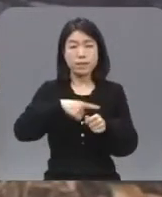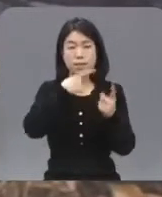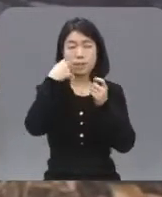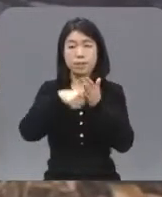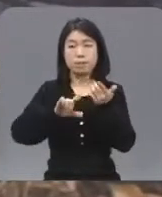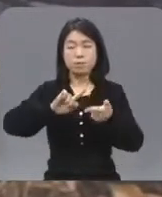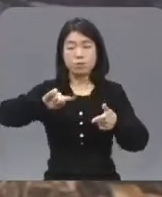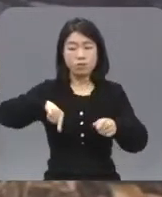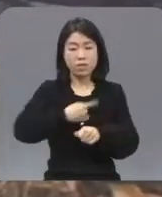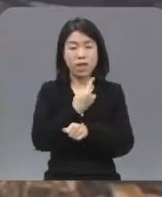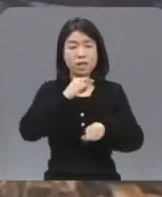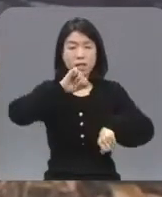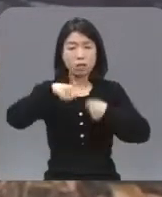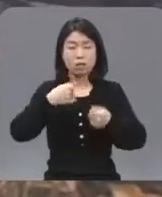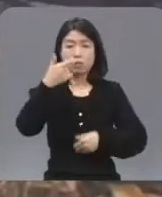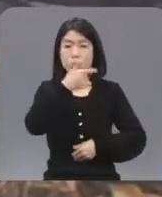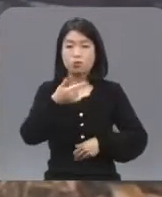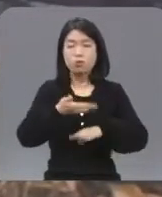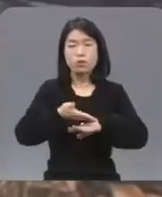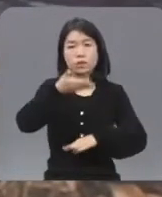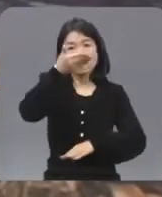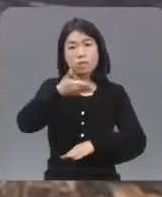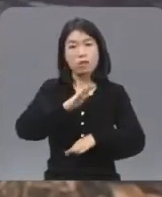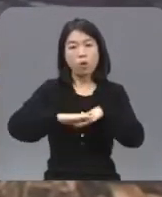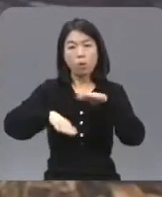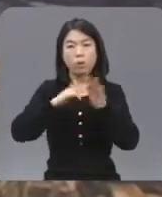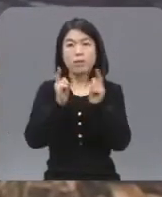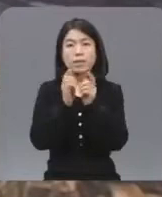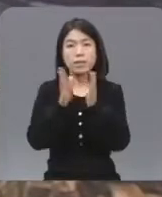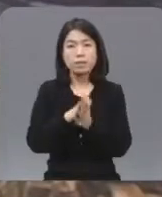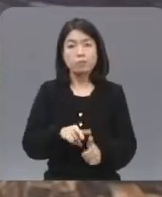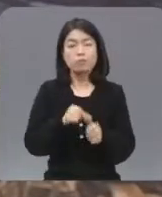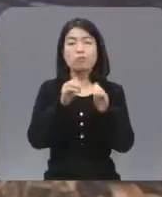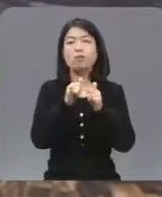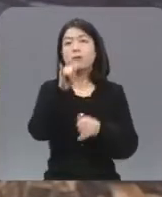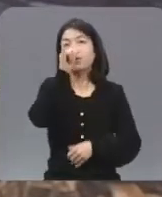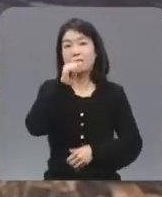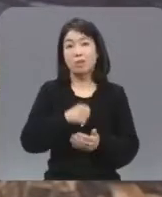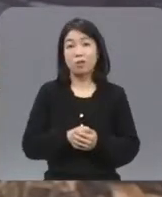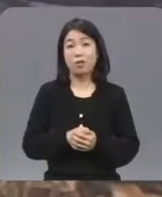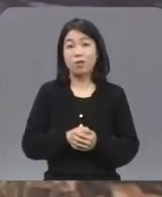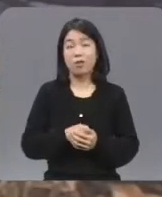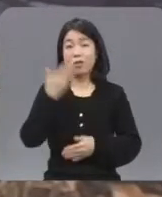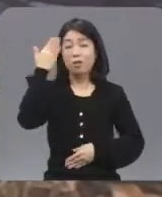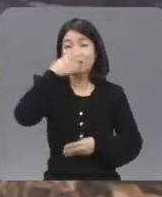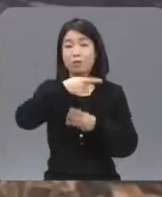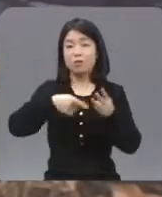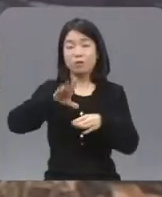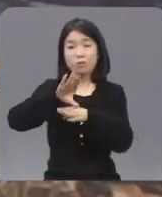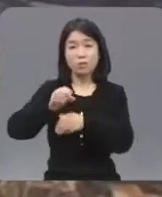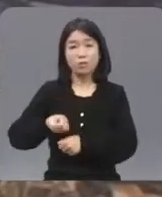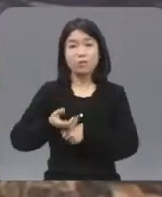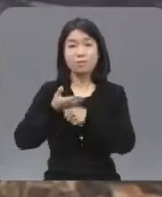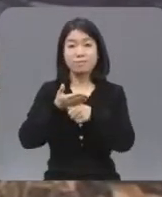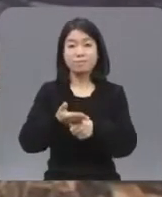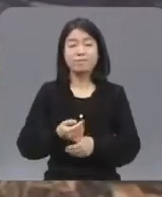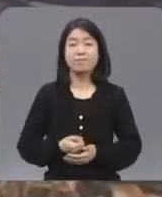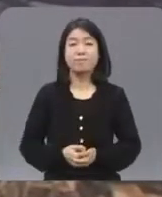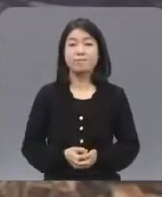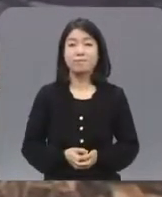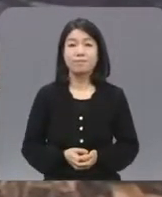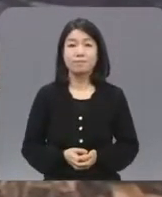등 야생동물 6천 마리 이상을 맨손으로 구조한 시민이 있습니다. 청주방송총국 송국회 기자가